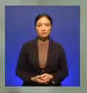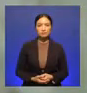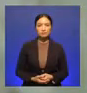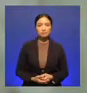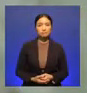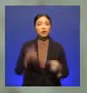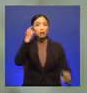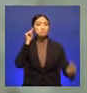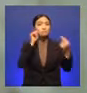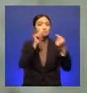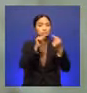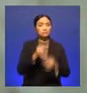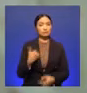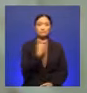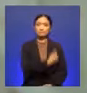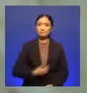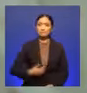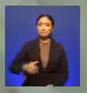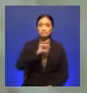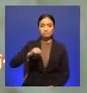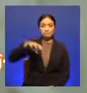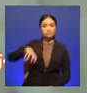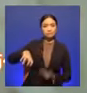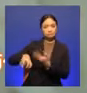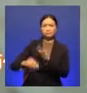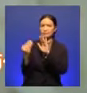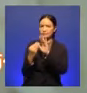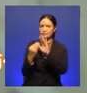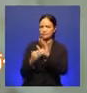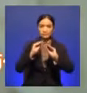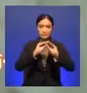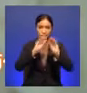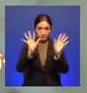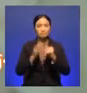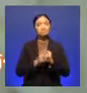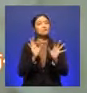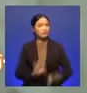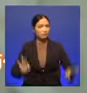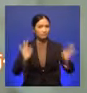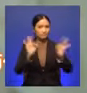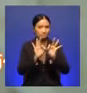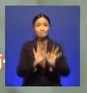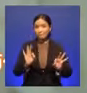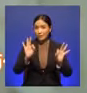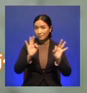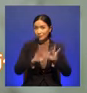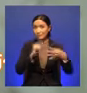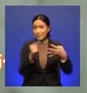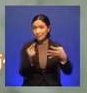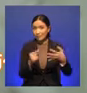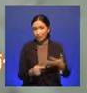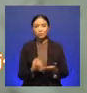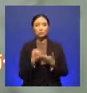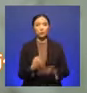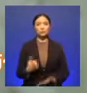ในเป้าหมายของสสระบุไว้ชัดเจนเลยนะครับว่าเรามีจุดสำคัญที่เราจะสร้างสุขภาพให้ดี